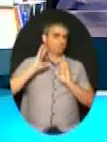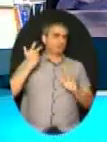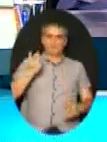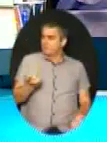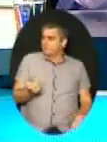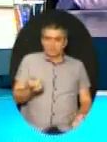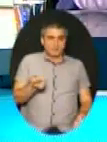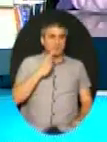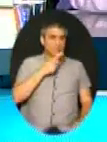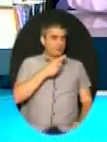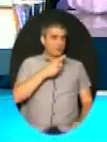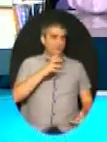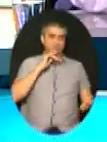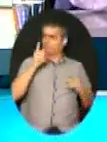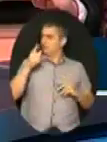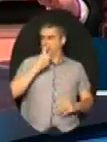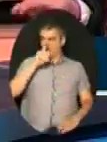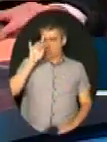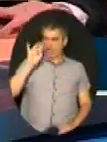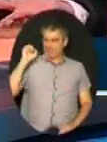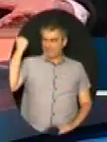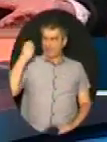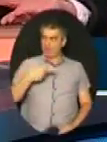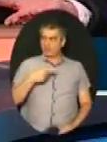הייתי ציונית. רגע,